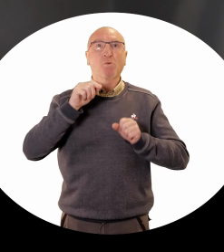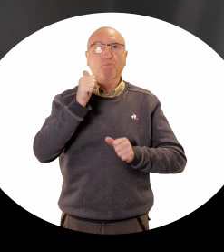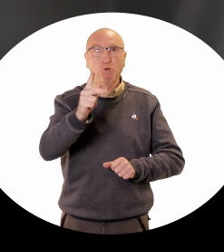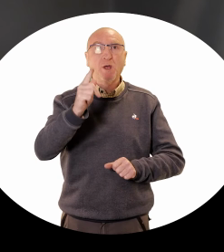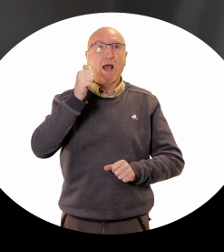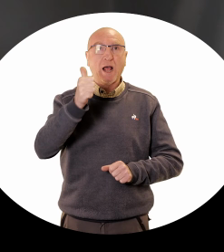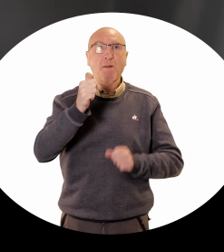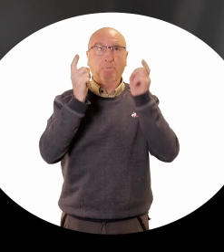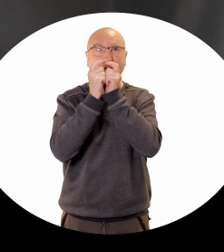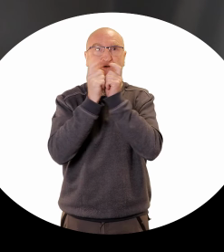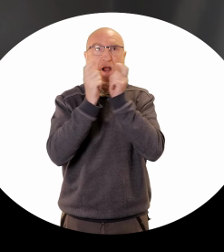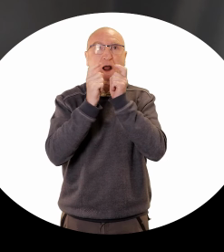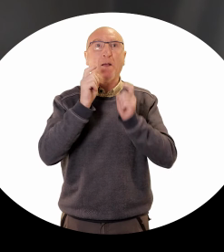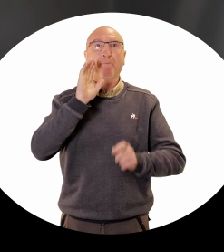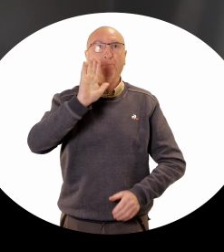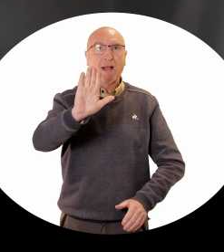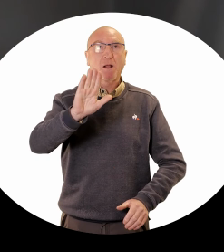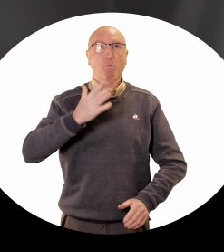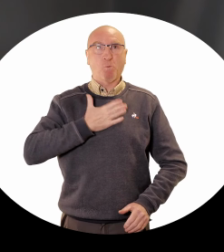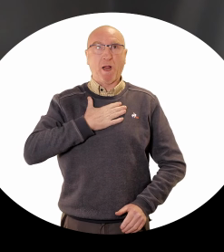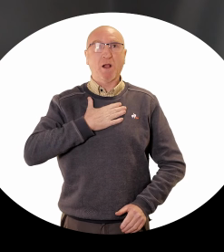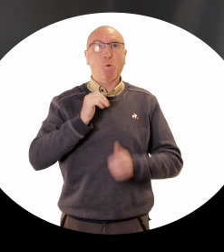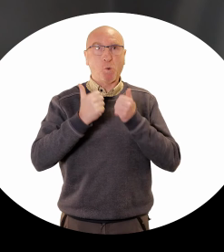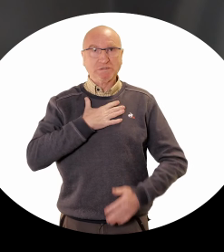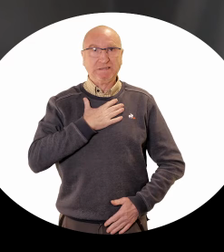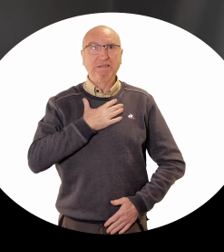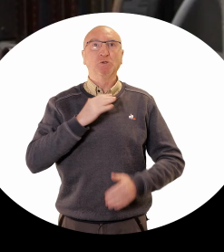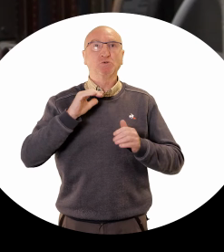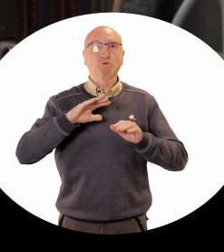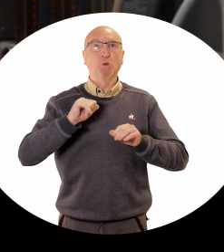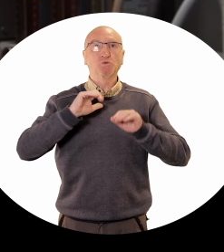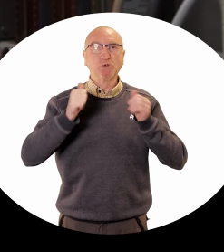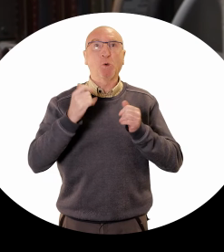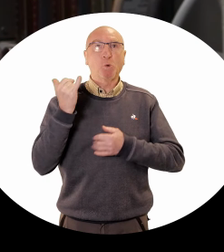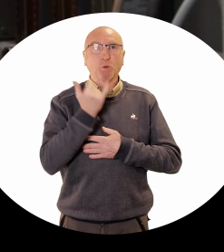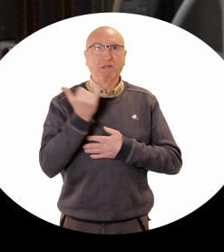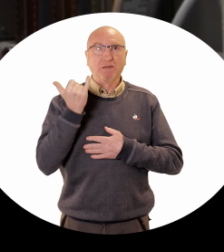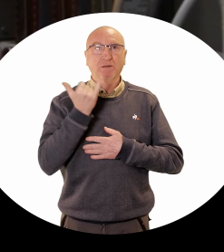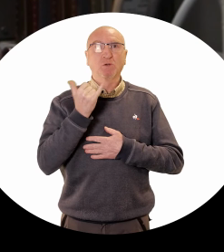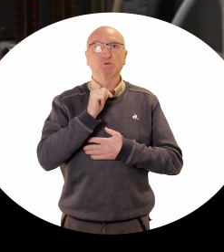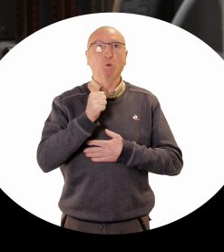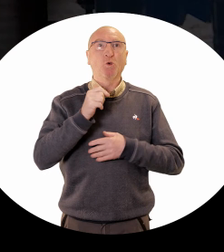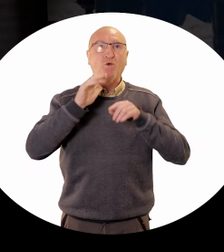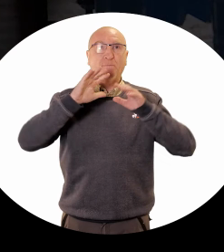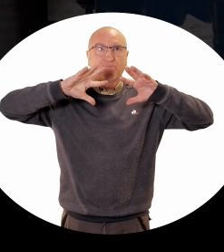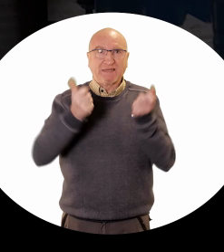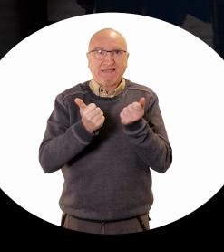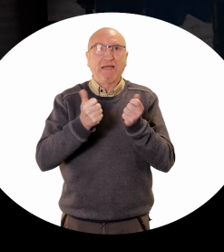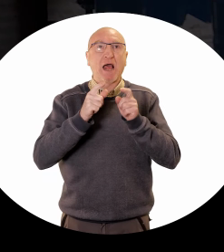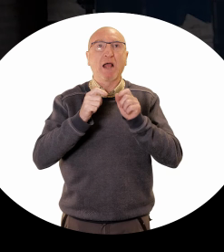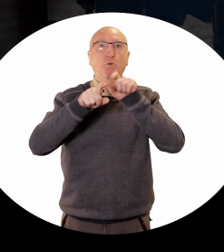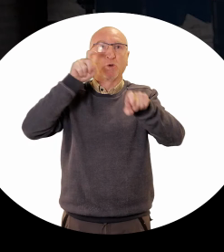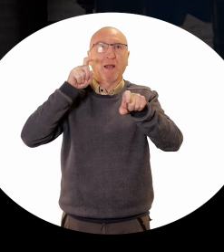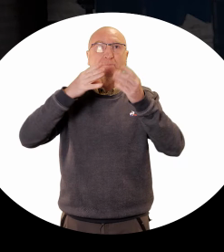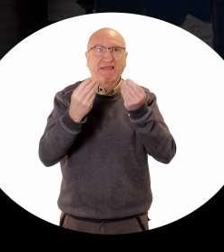Je suis le broyeur. On me prend pour un méchant. Mais moi aussi, je suis utile. Et je participe au recyclage des matières. Ouais, c'est les